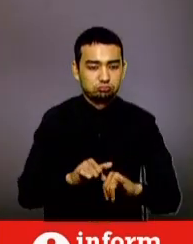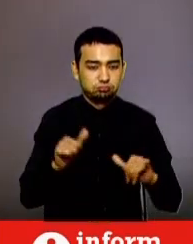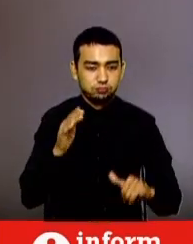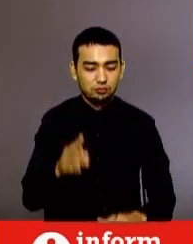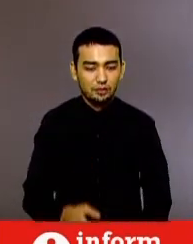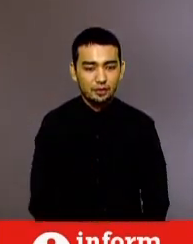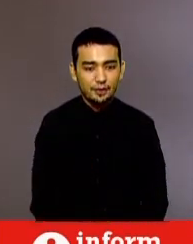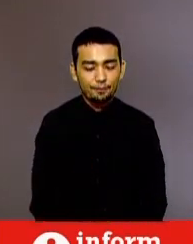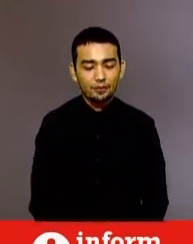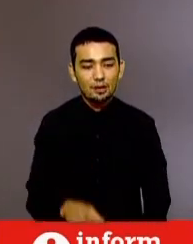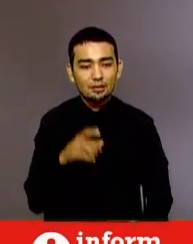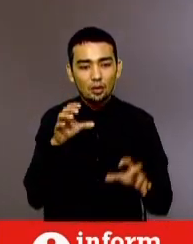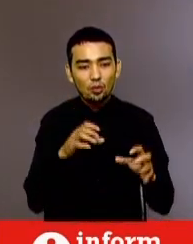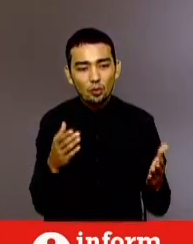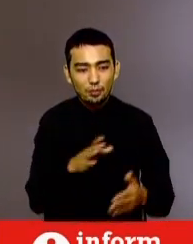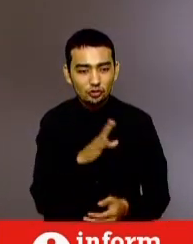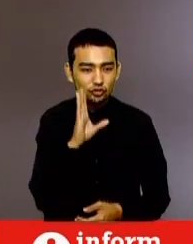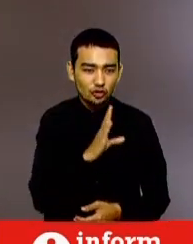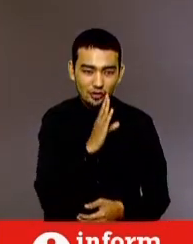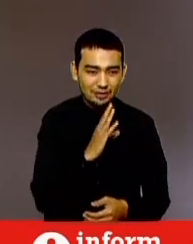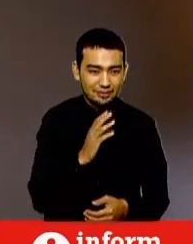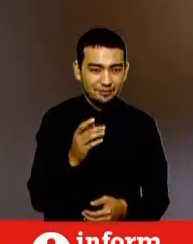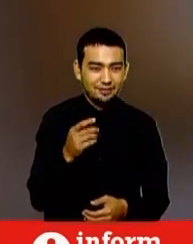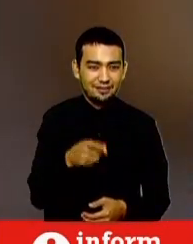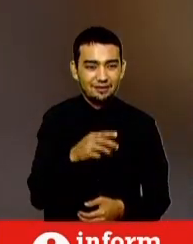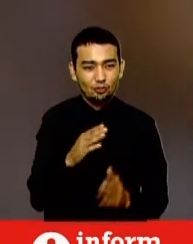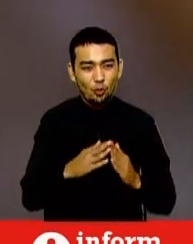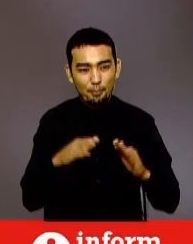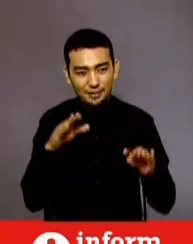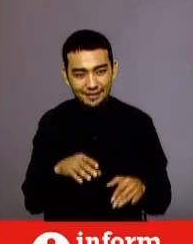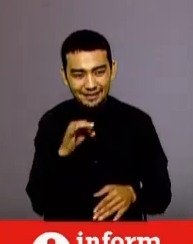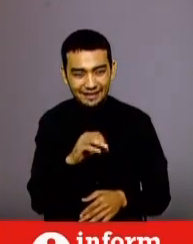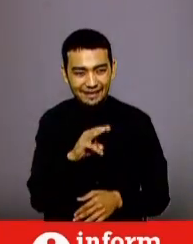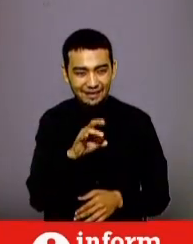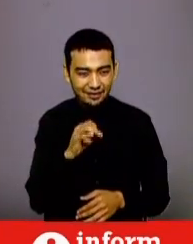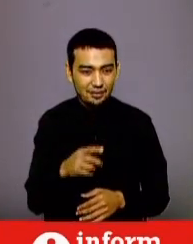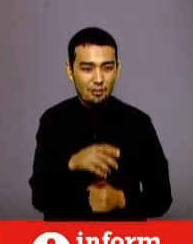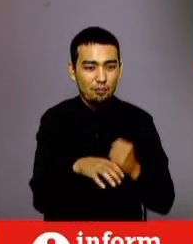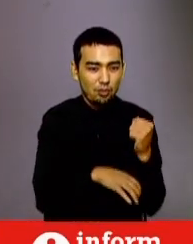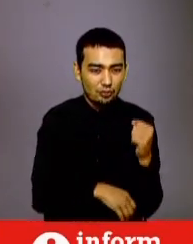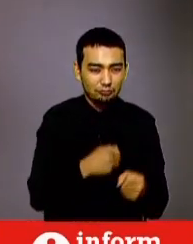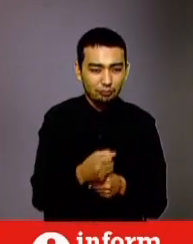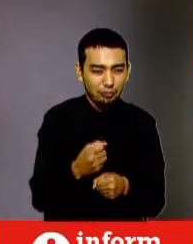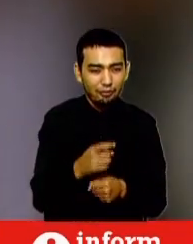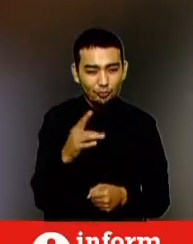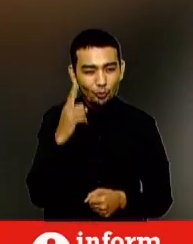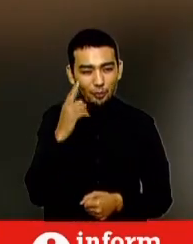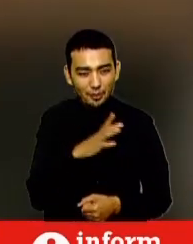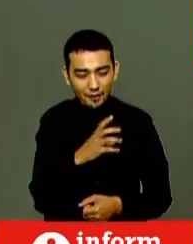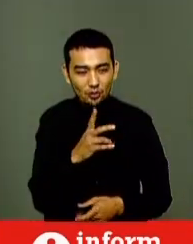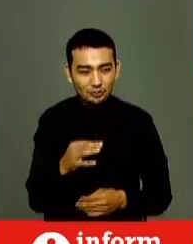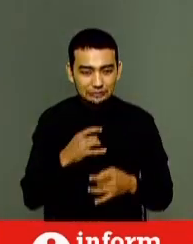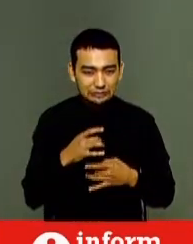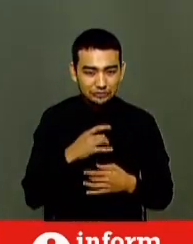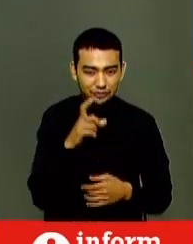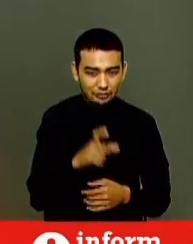но факт как правило женщины зря надеются на то что Домашний тиран одумается это были последние побои у агрессоров с каждым